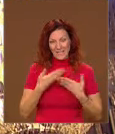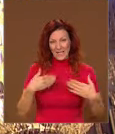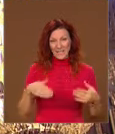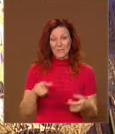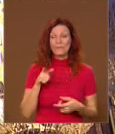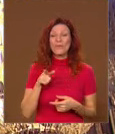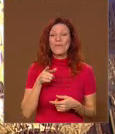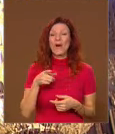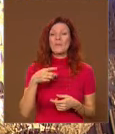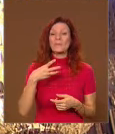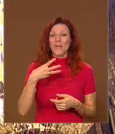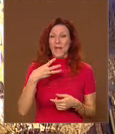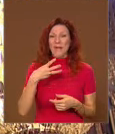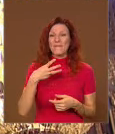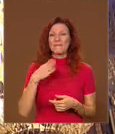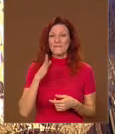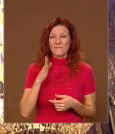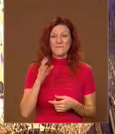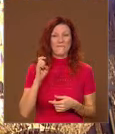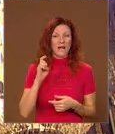Евхаристийната молитва,